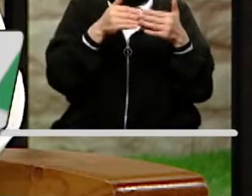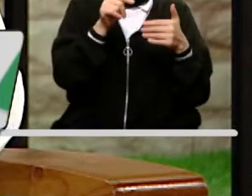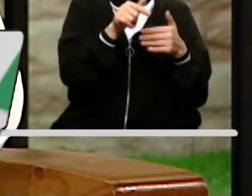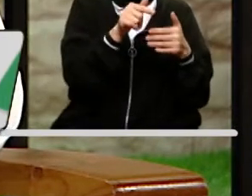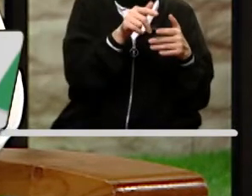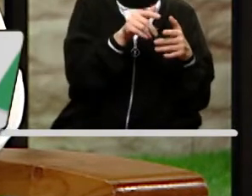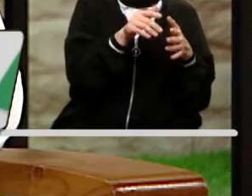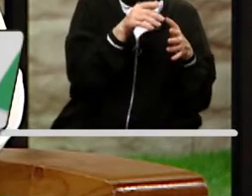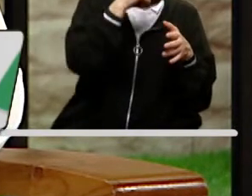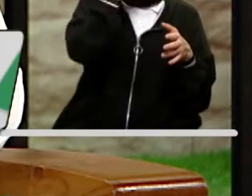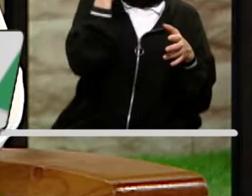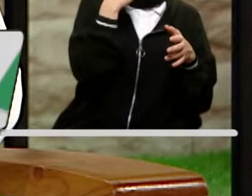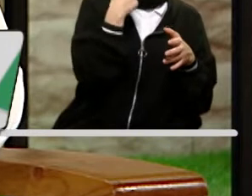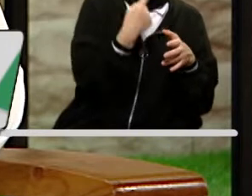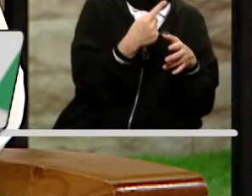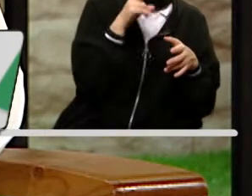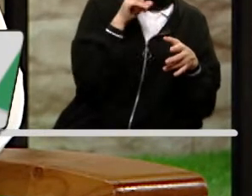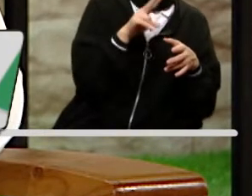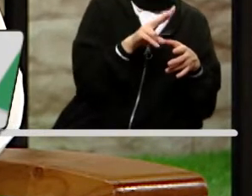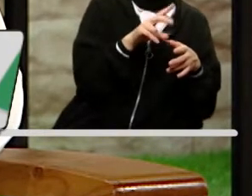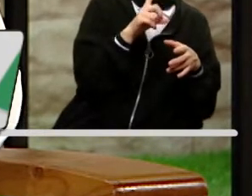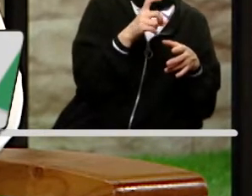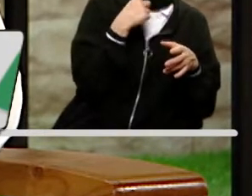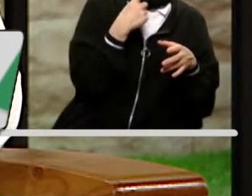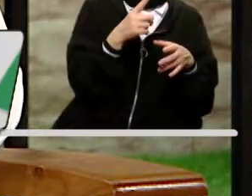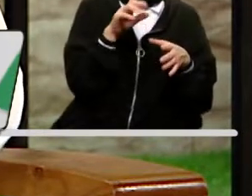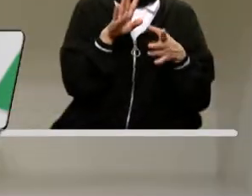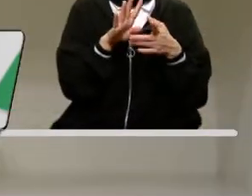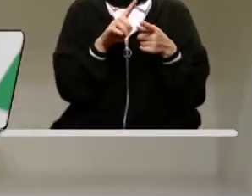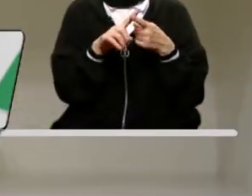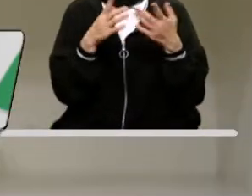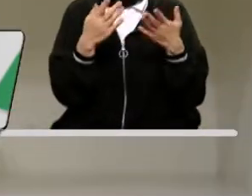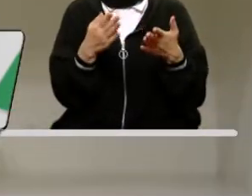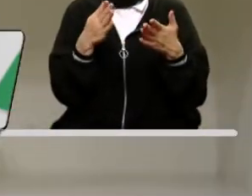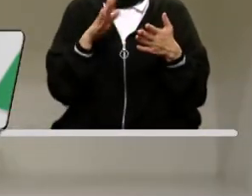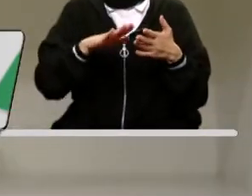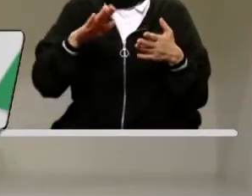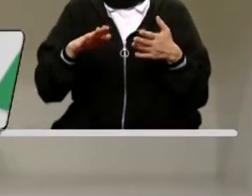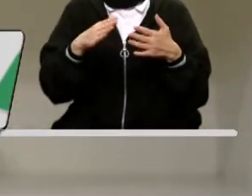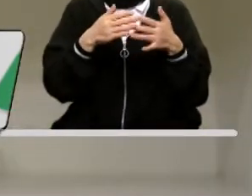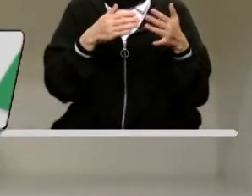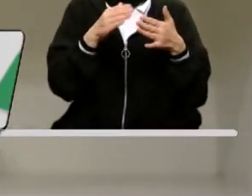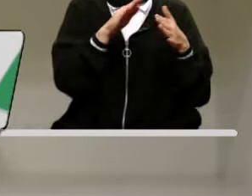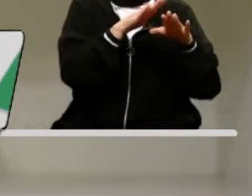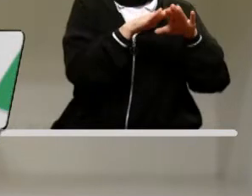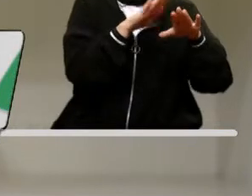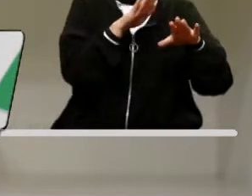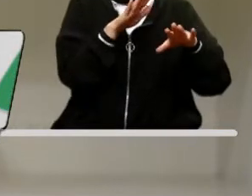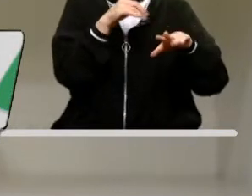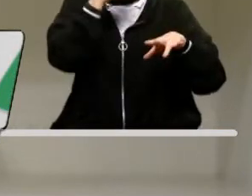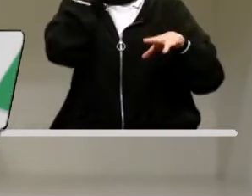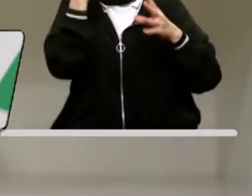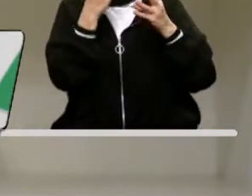zaten çocuk böyle kendisi çekiyor orada. Sıcak diyoruz. Değil mi? O sürekli bizim anlatmamız hani tekrar söylüyoruz. Kaç